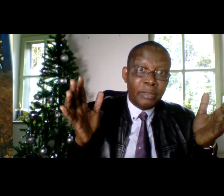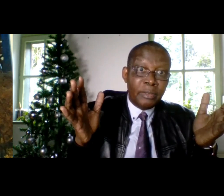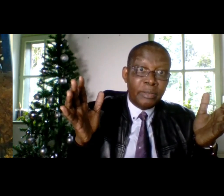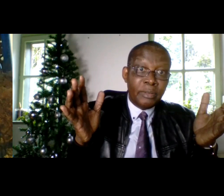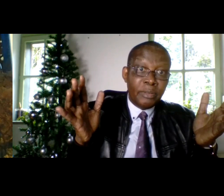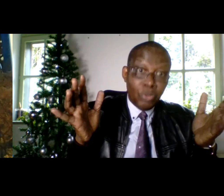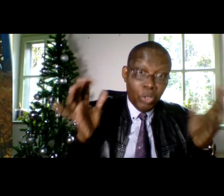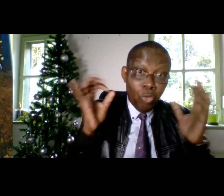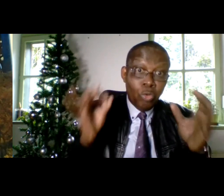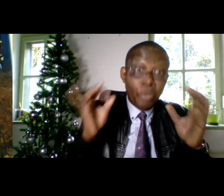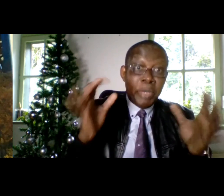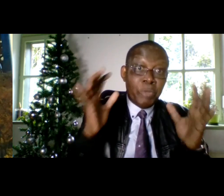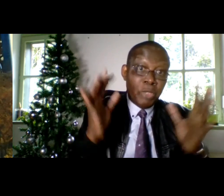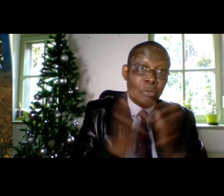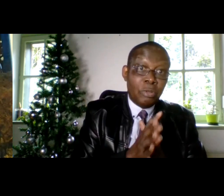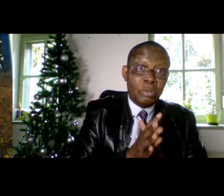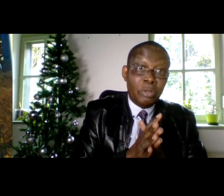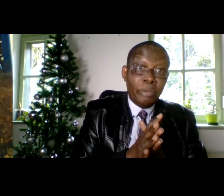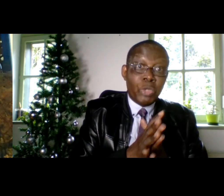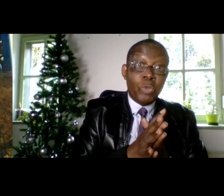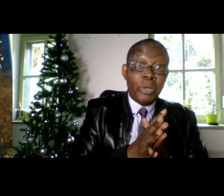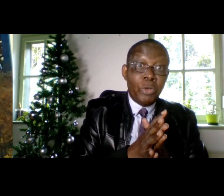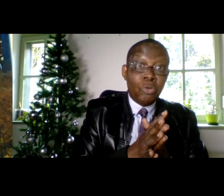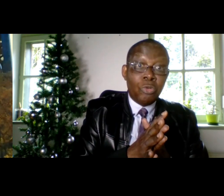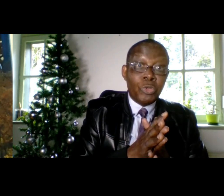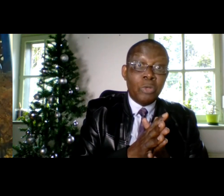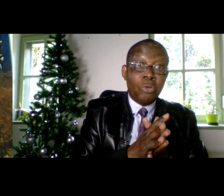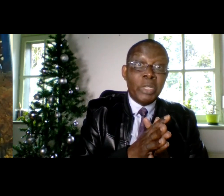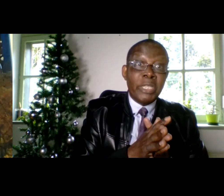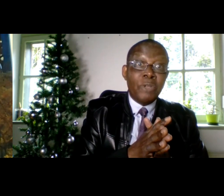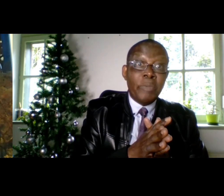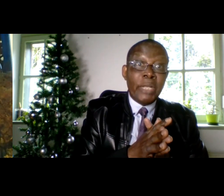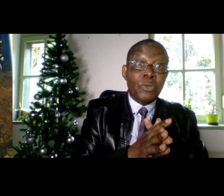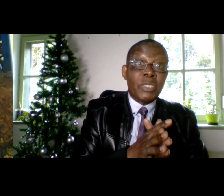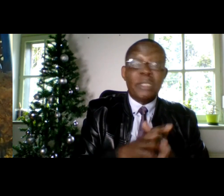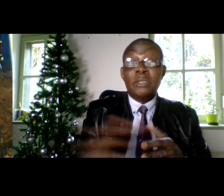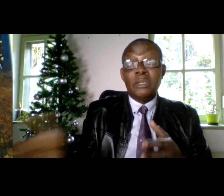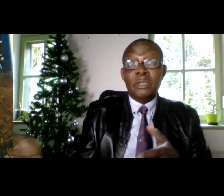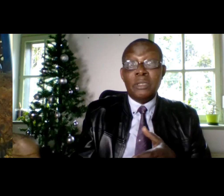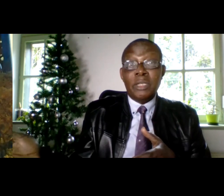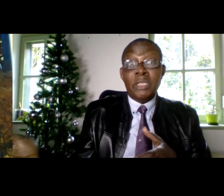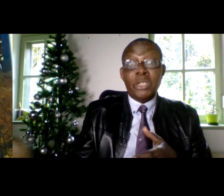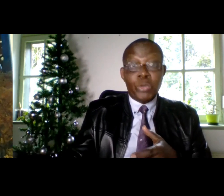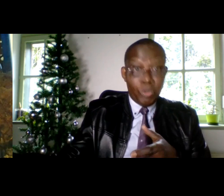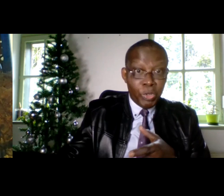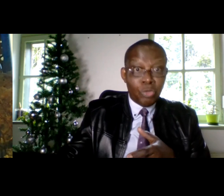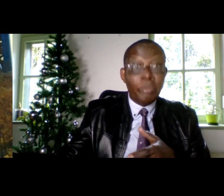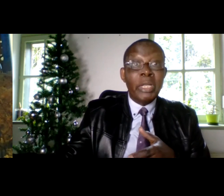ikirumbo w'imbere mu gihugu bisobanuye yuko ushobora no gukora ingengo y'imari yose